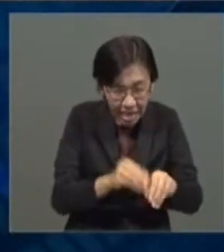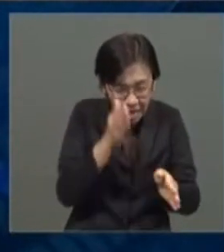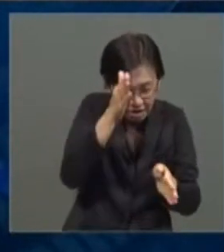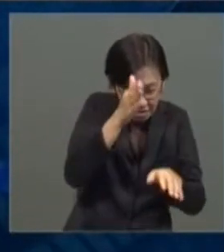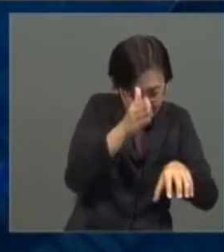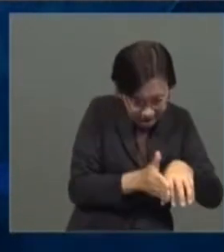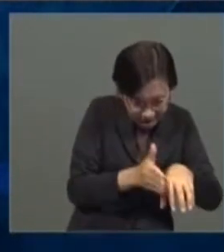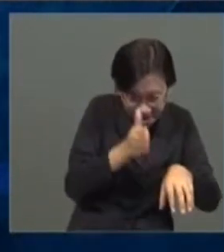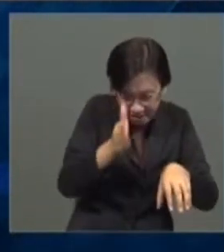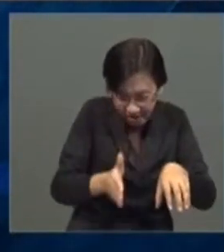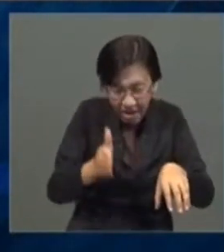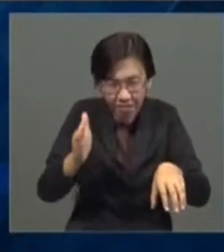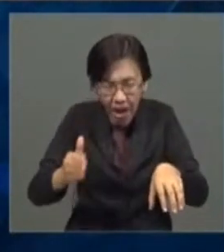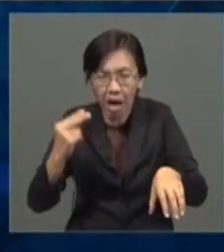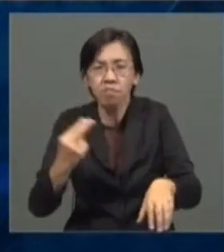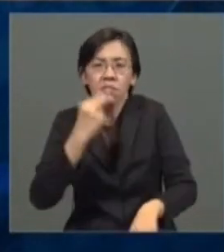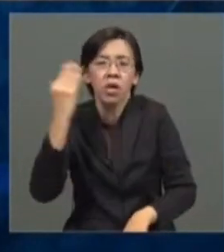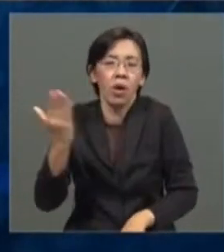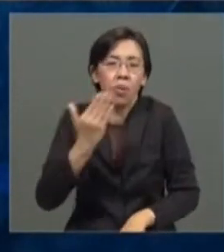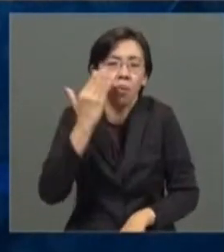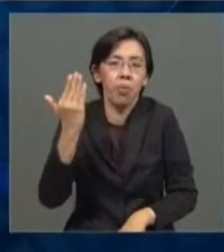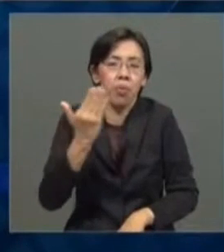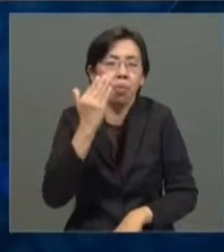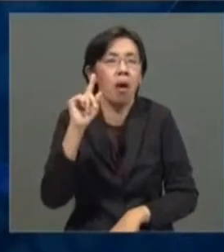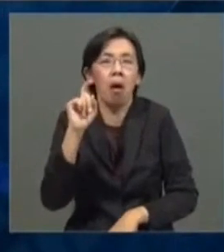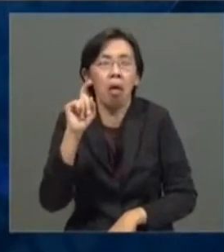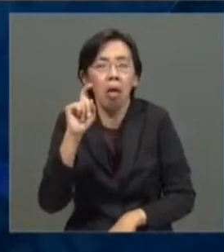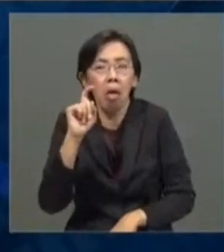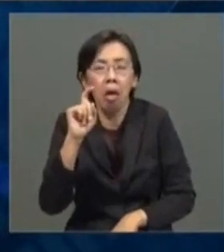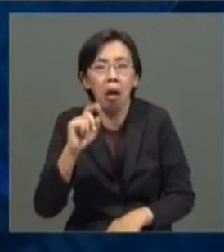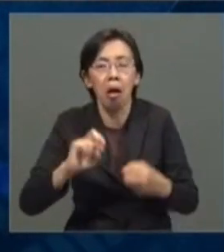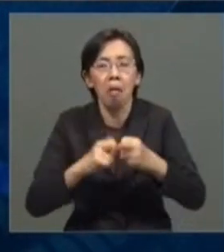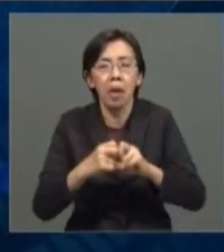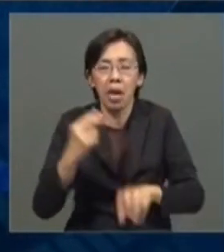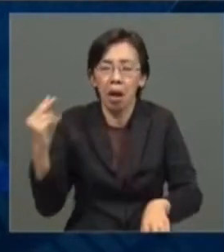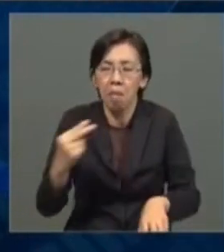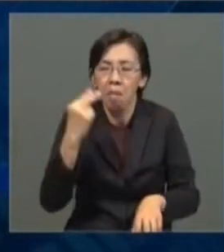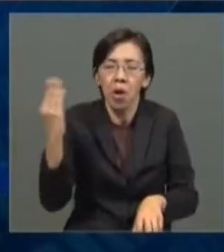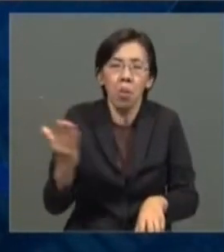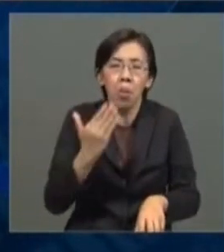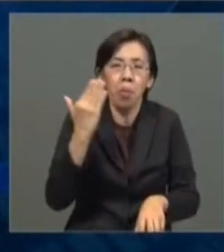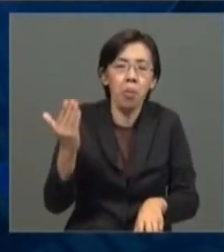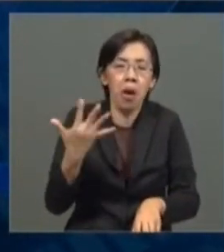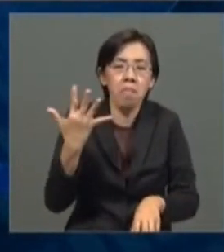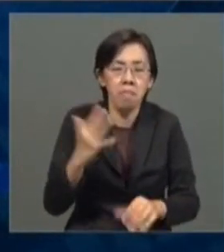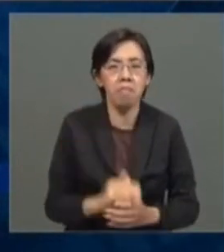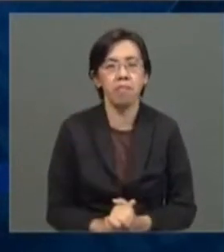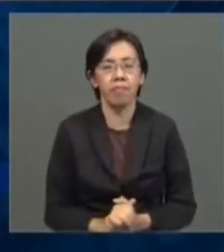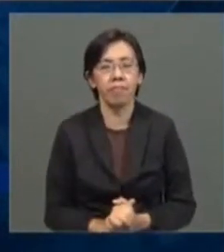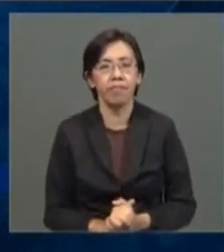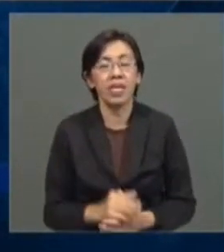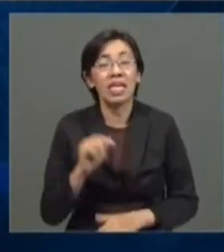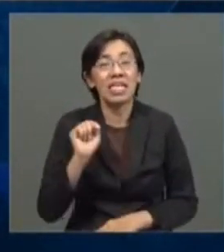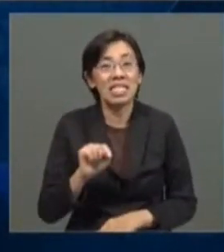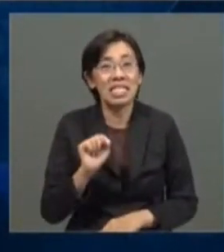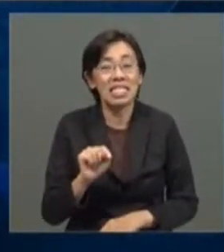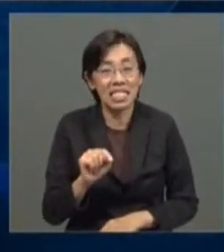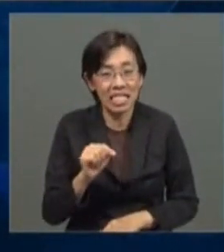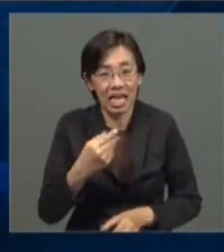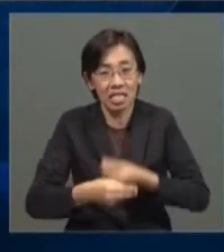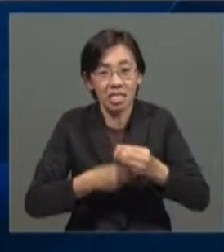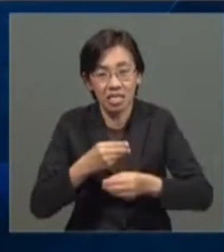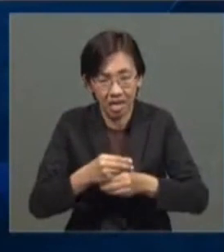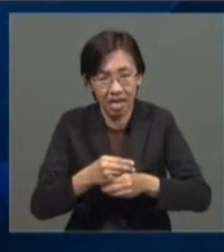กั้นฝาทำให้การระบายอากาศที่อาจจะมีอย่างจำกัดอยู่แล้วยิ่งเป็นการปิดและก็ใหญ่นะคะแล้วก็มีพื้นที่บางจุด